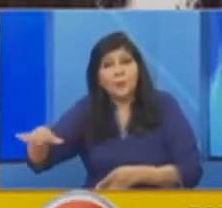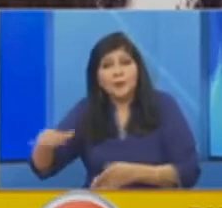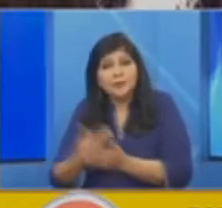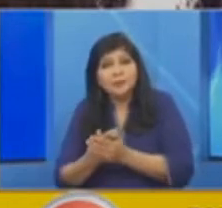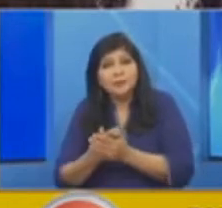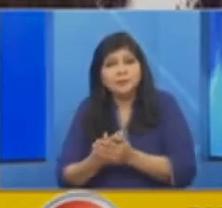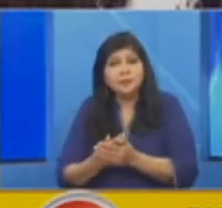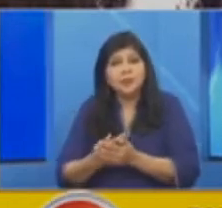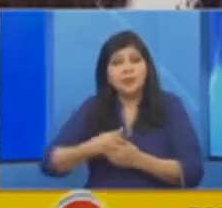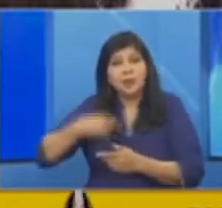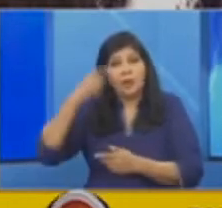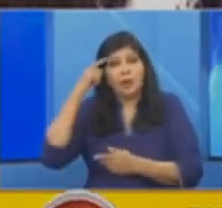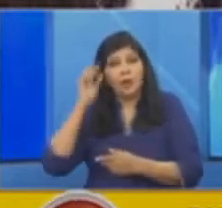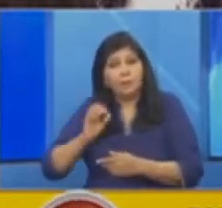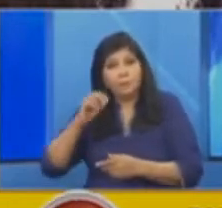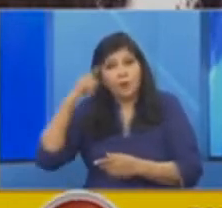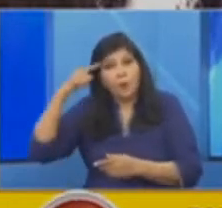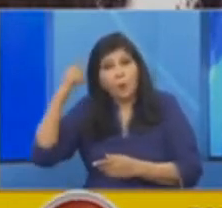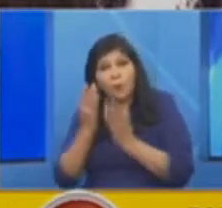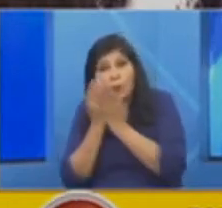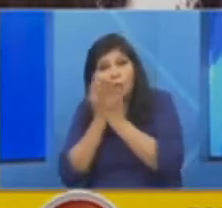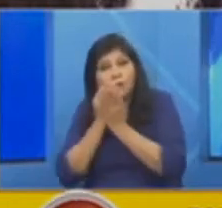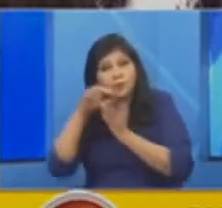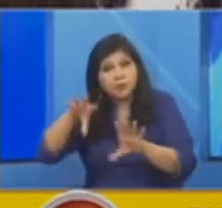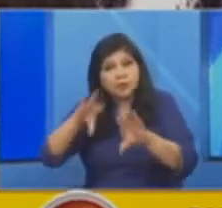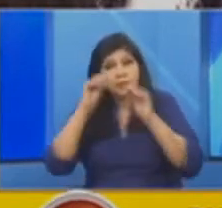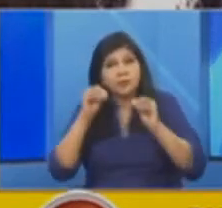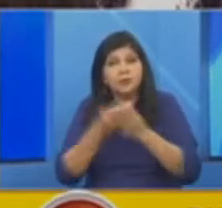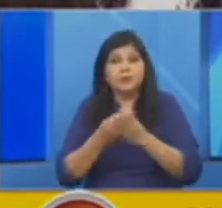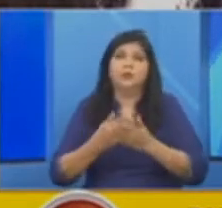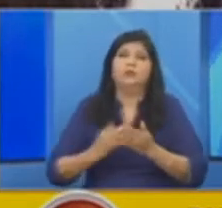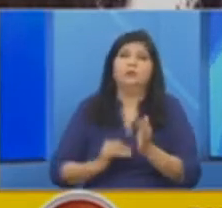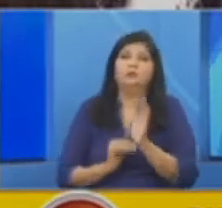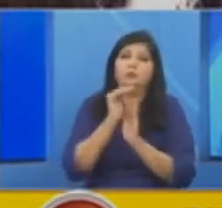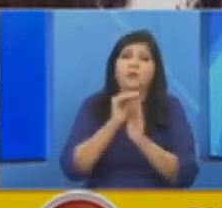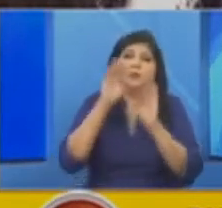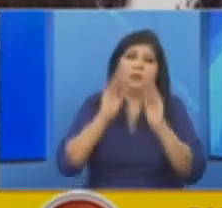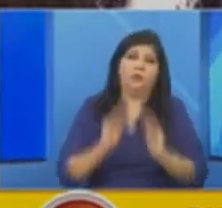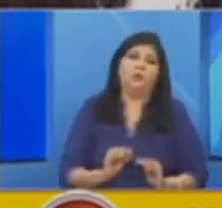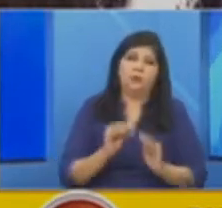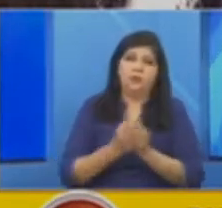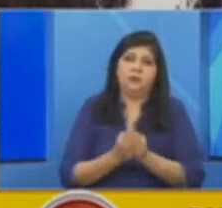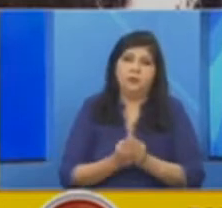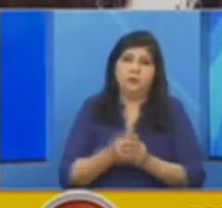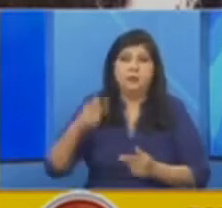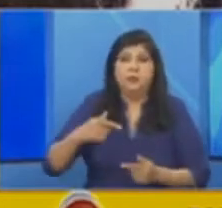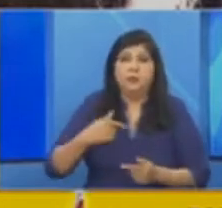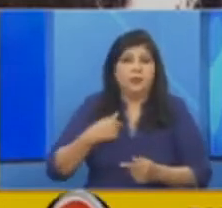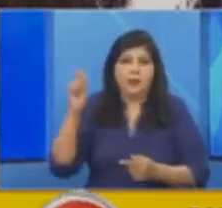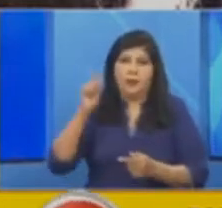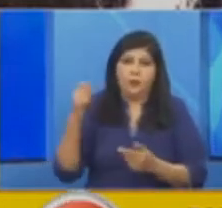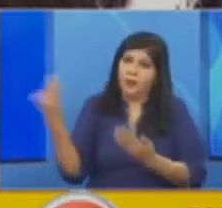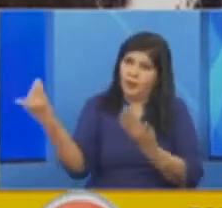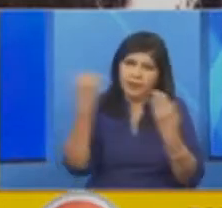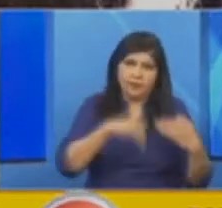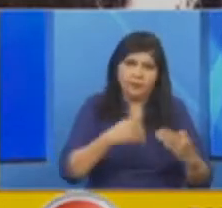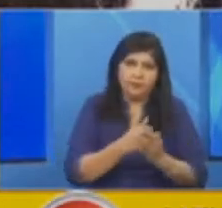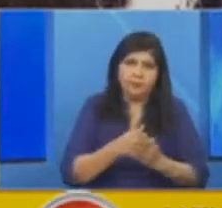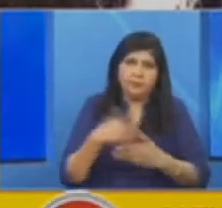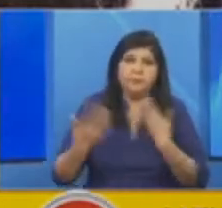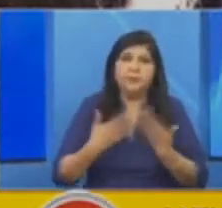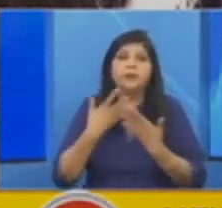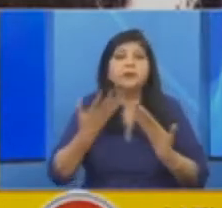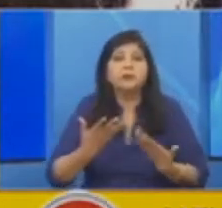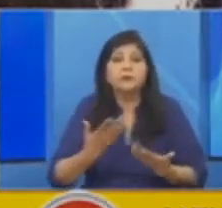स्पिरिट को बढ़ने और समरने से रोक दिया खिलोना तो आ गया, पर